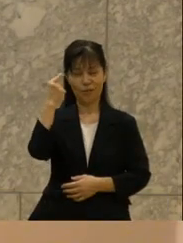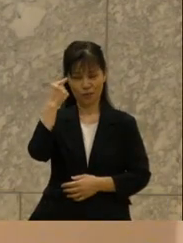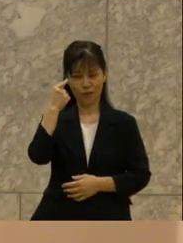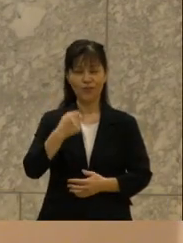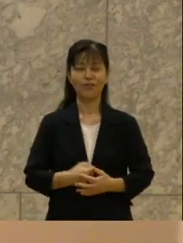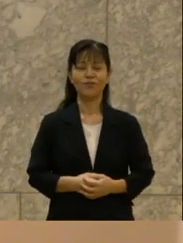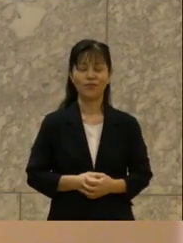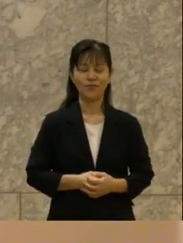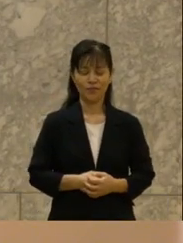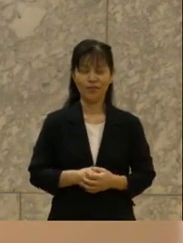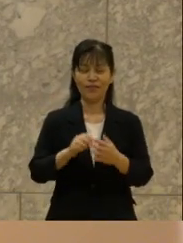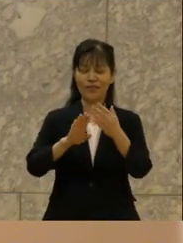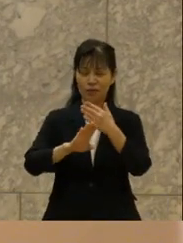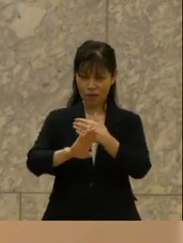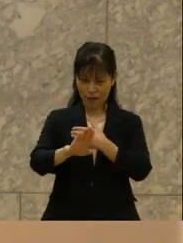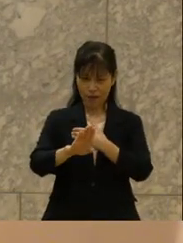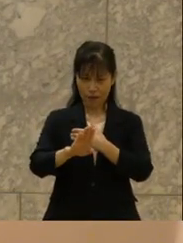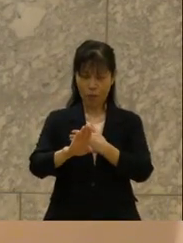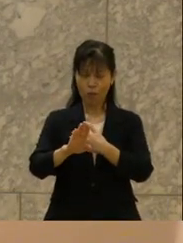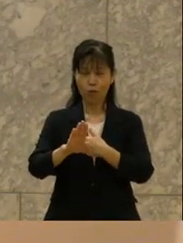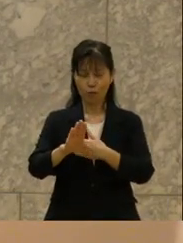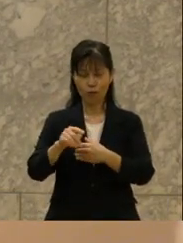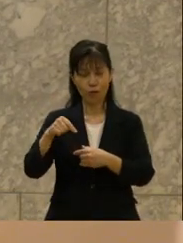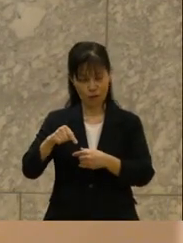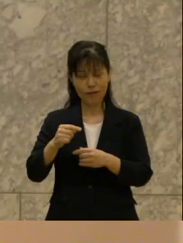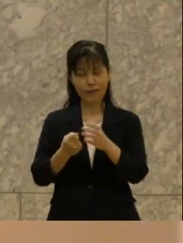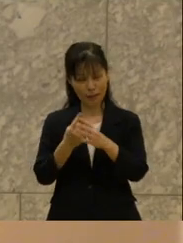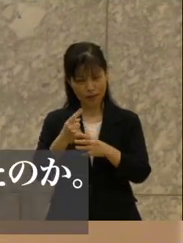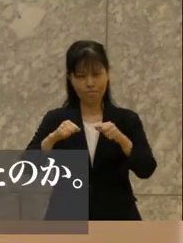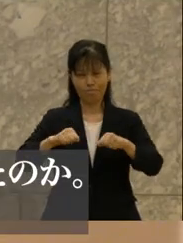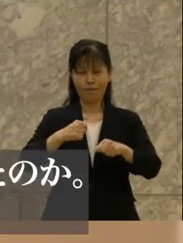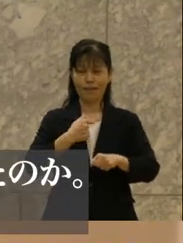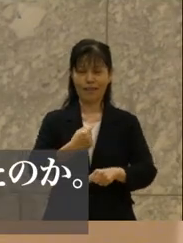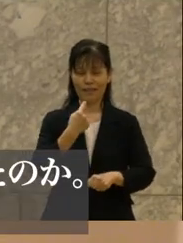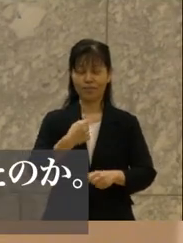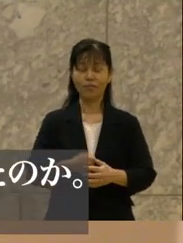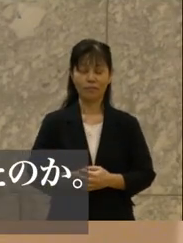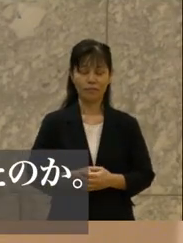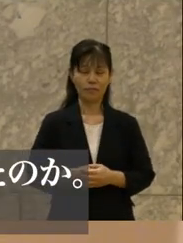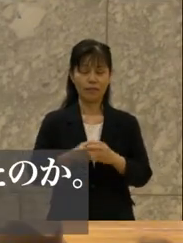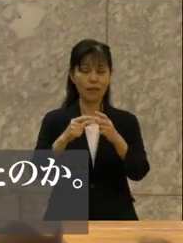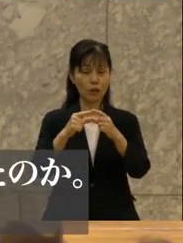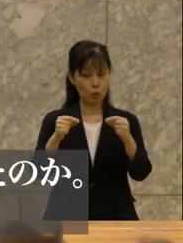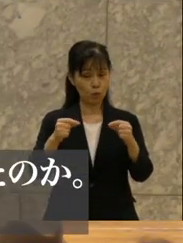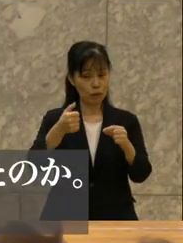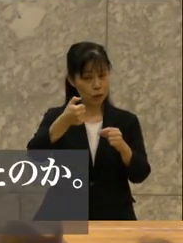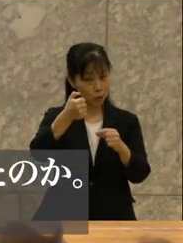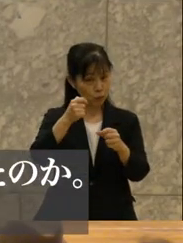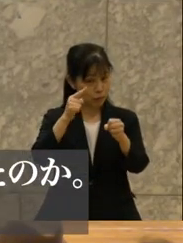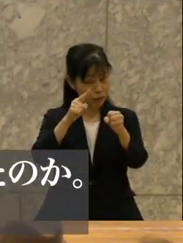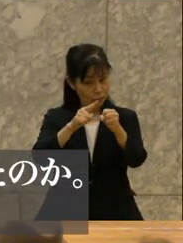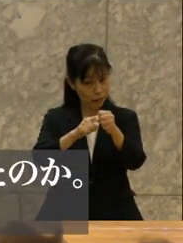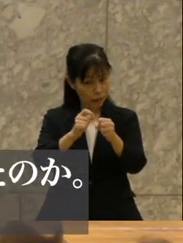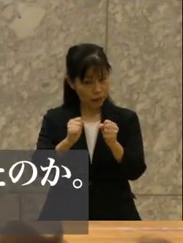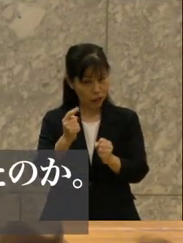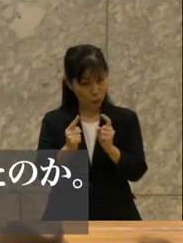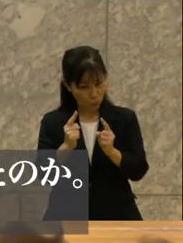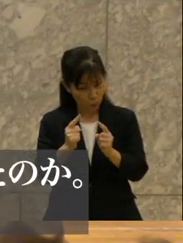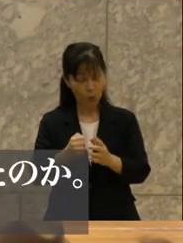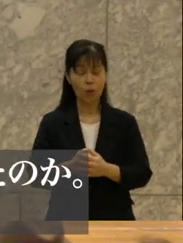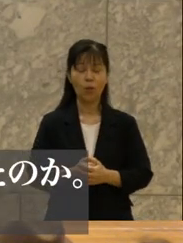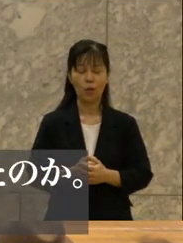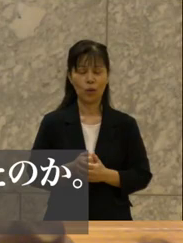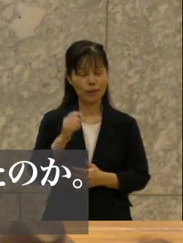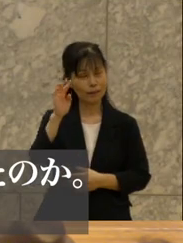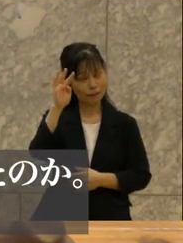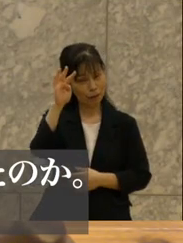これからのはずみになったかなと思っています日本記録は狙っていたのかそれともいつか